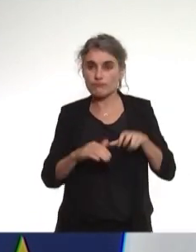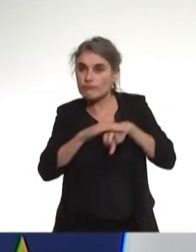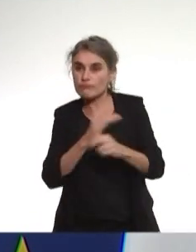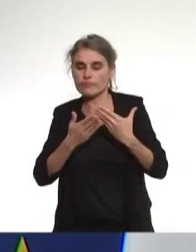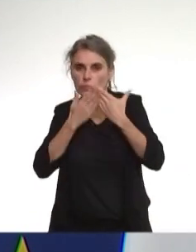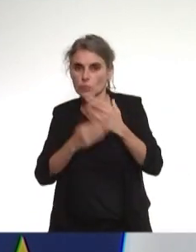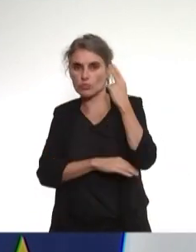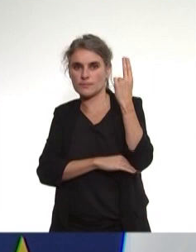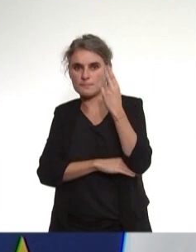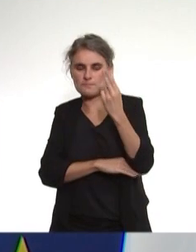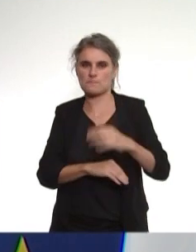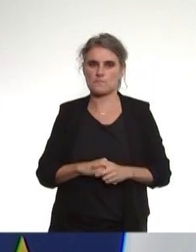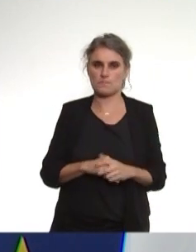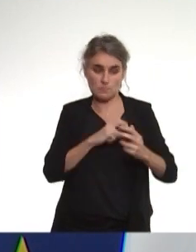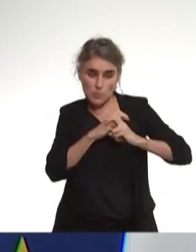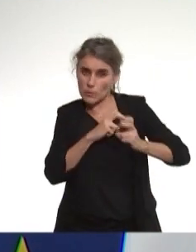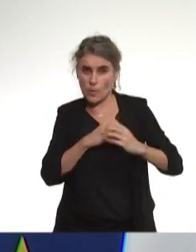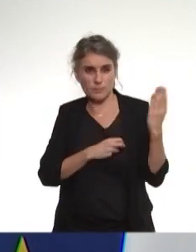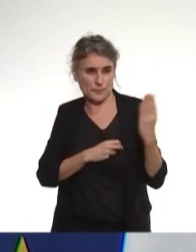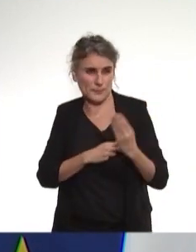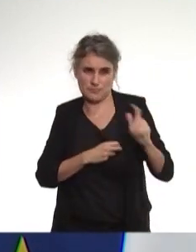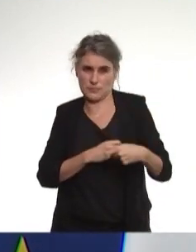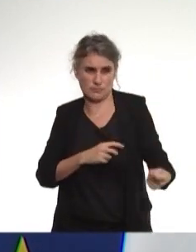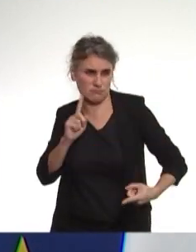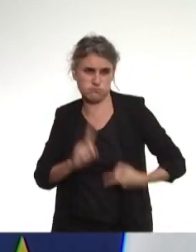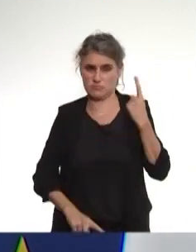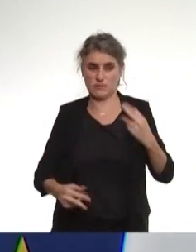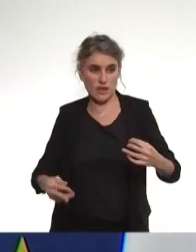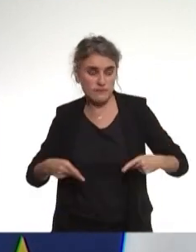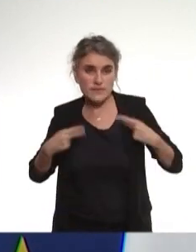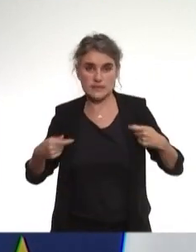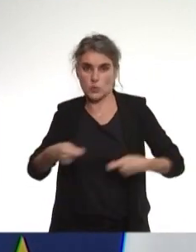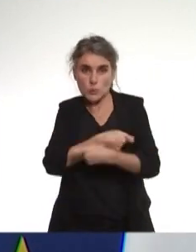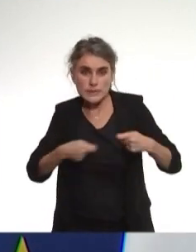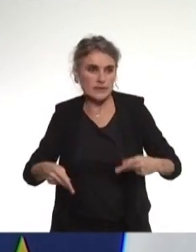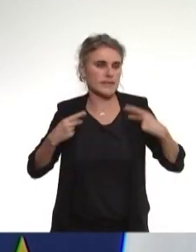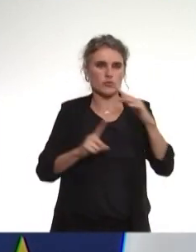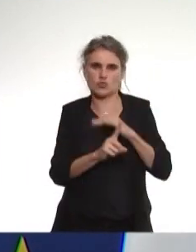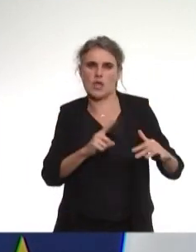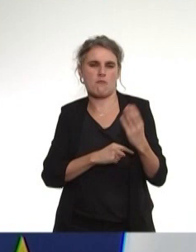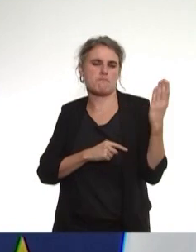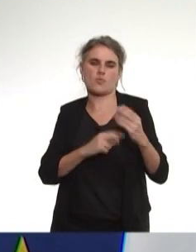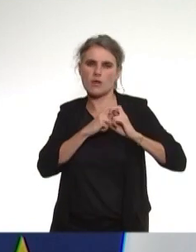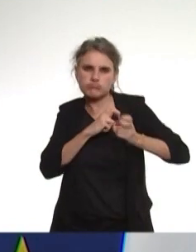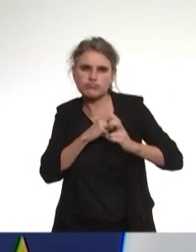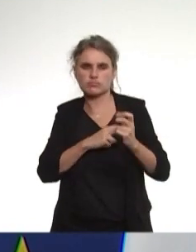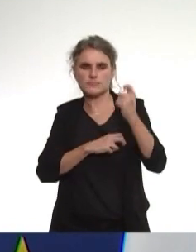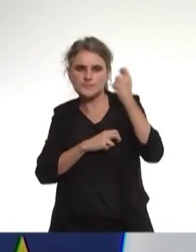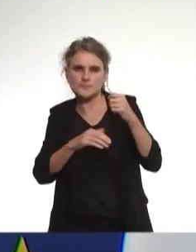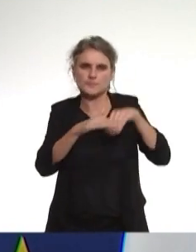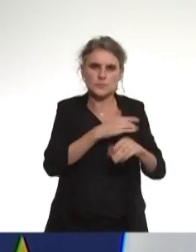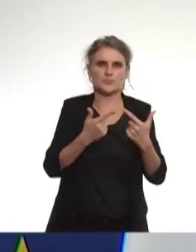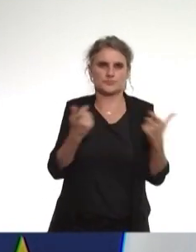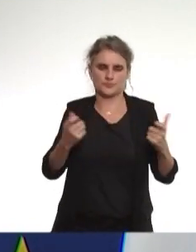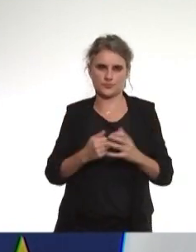l'université les transports sont indispensables dans pour la vie économique et la vie sociale de notre pays nous sommes là dans une ce qu'on appelle une